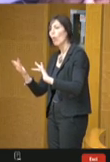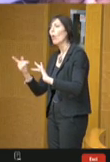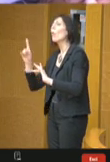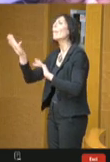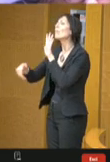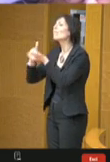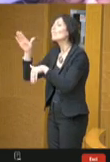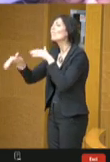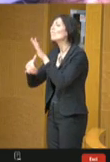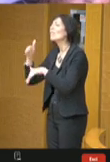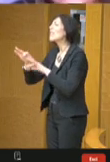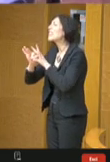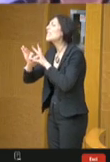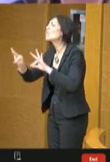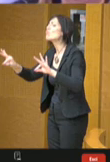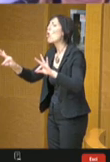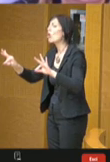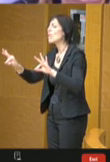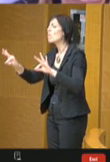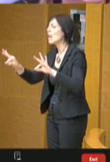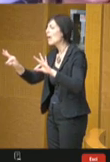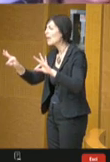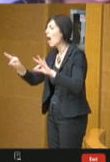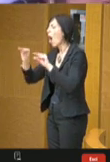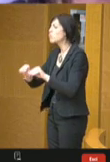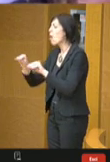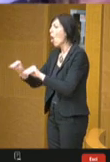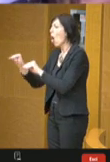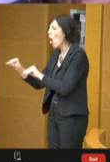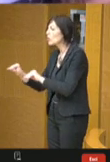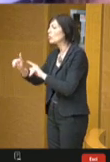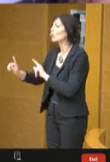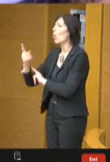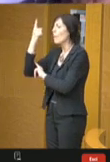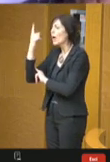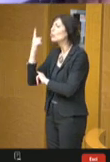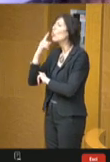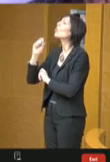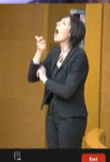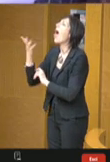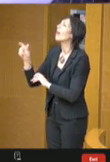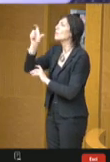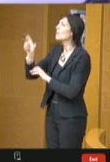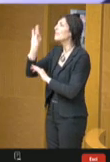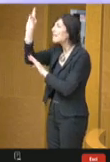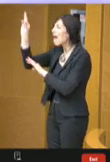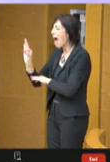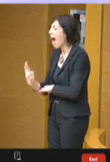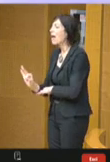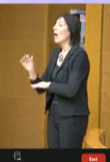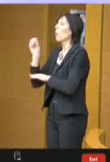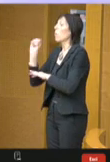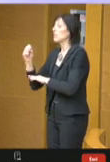una disponibilità di posti, soprattutto in determinate aree del paese, di insegnanti di